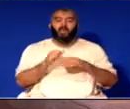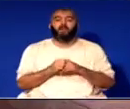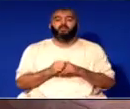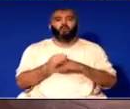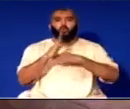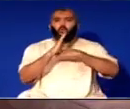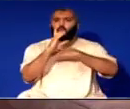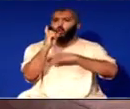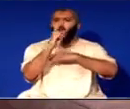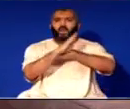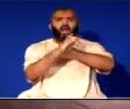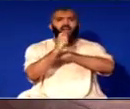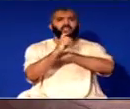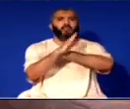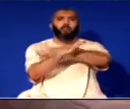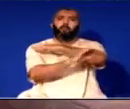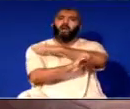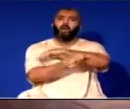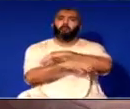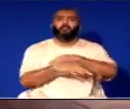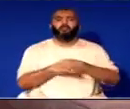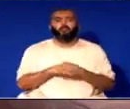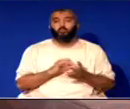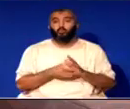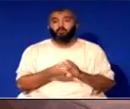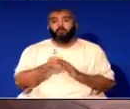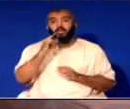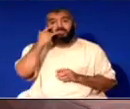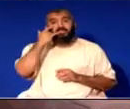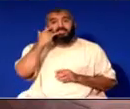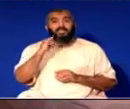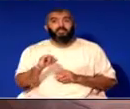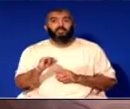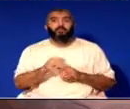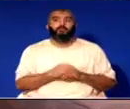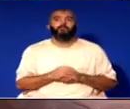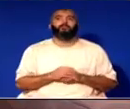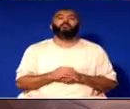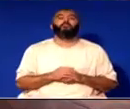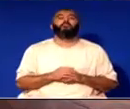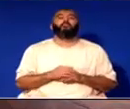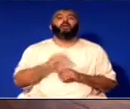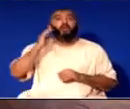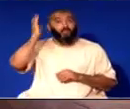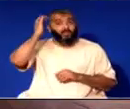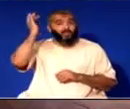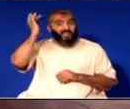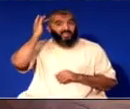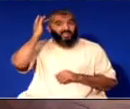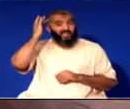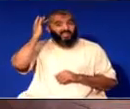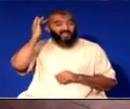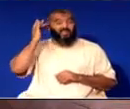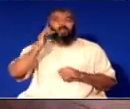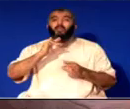له وهكذا. ولكن اذا كان غير راسك برك، لا يعني الباقي البدن يعني من الرقبة إلى يعني أجلكم الله إلى أسفل